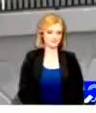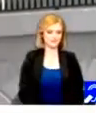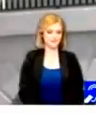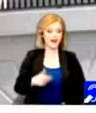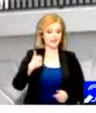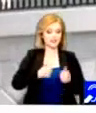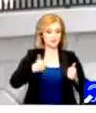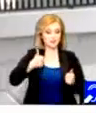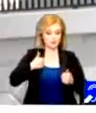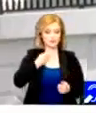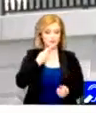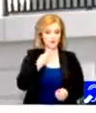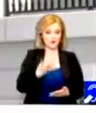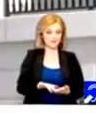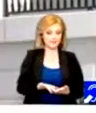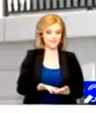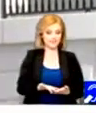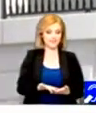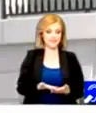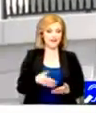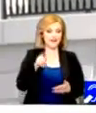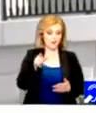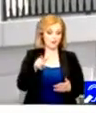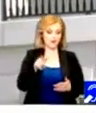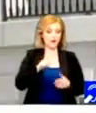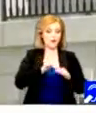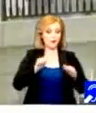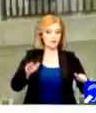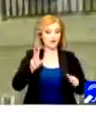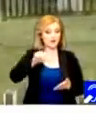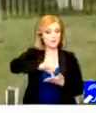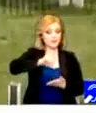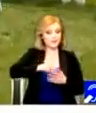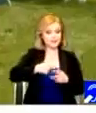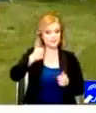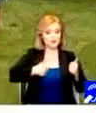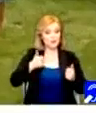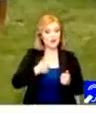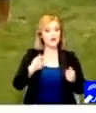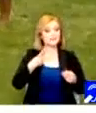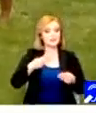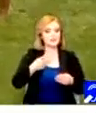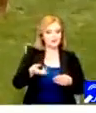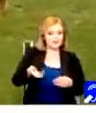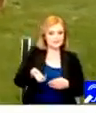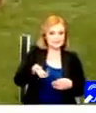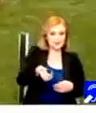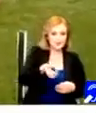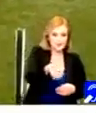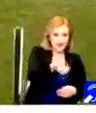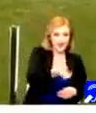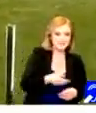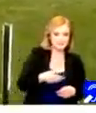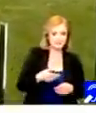Cursa cu ouă de Paște este găzduită de peluza de sud a Casei Albe, iar copiii care participă la competiție trebuie să rostogolească ouăle colorate